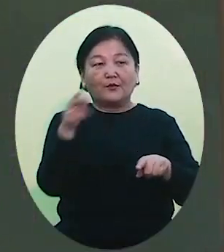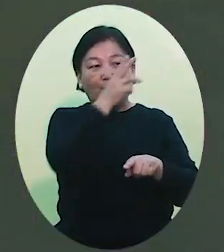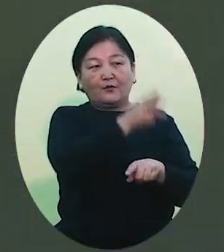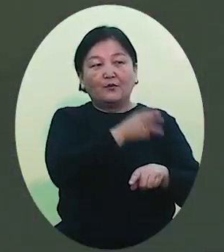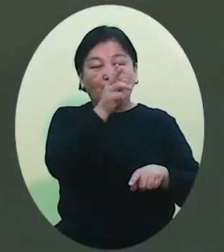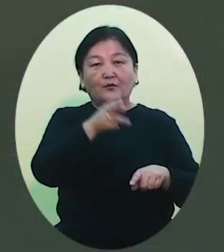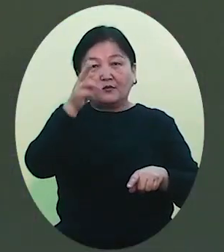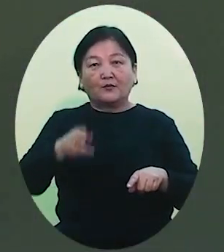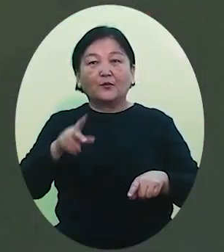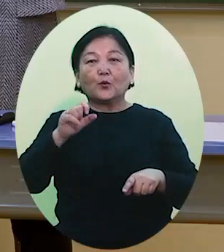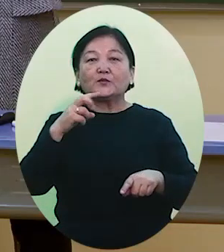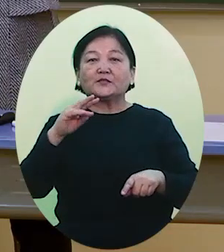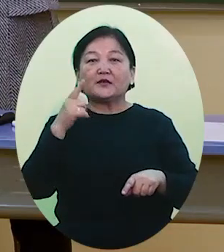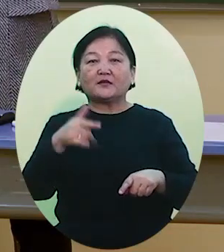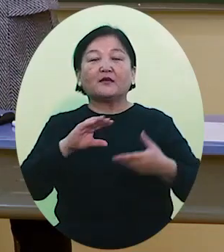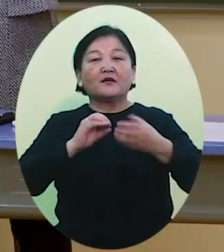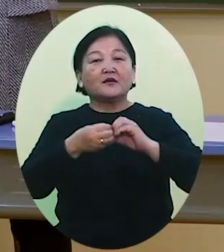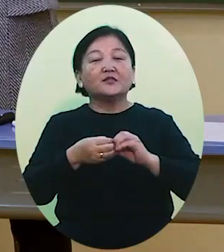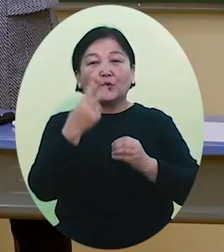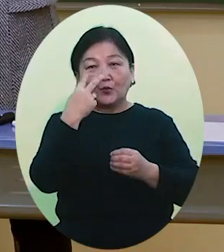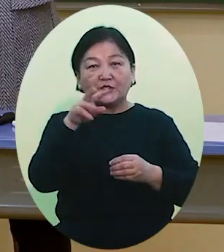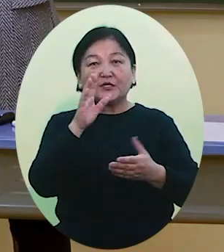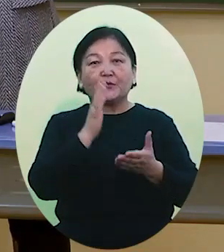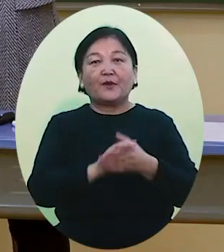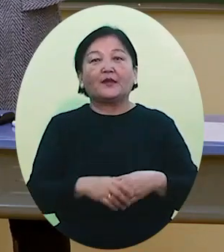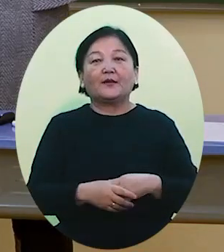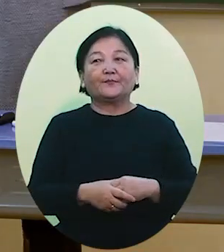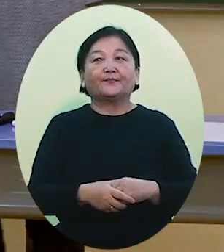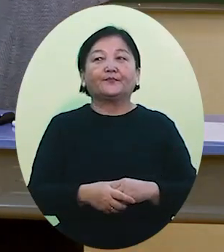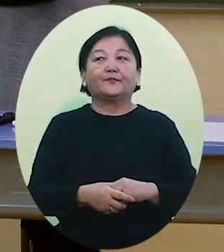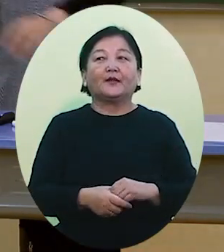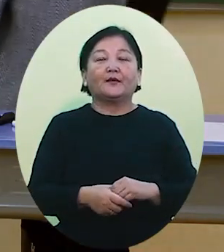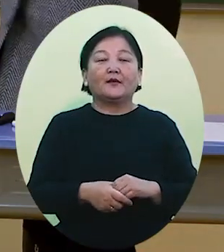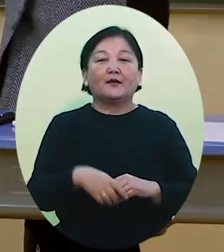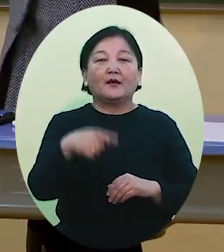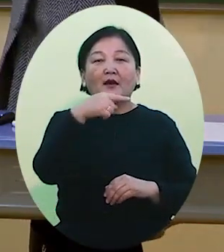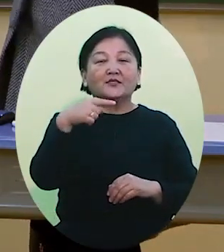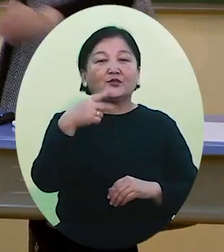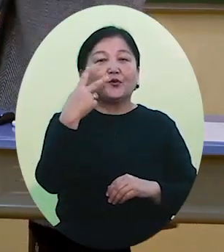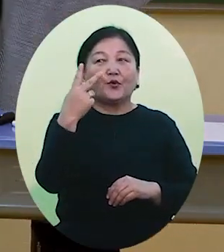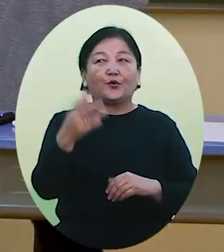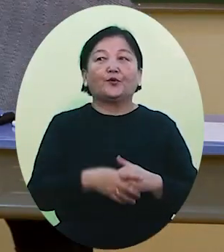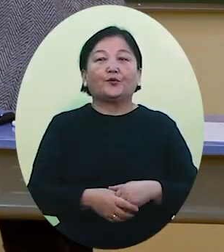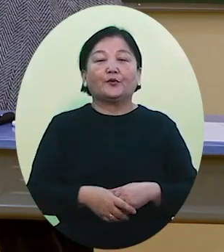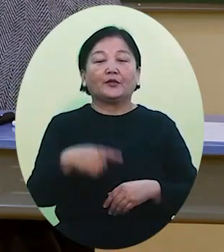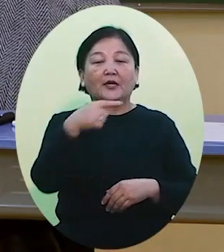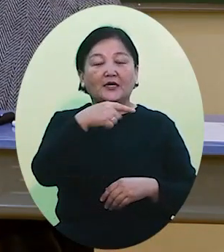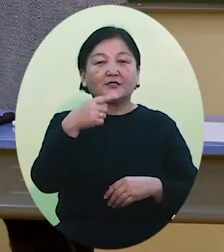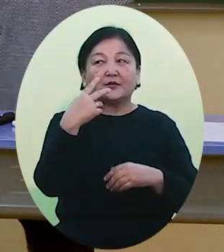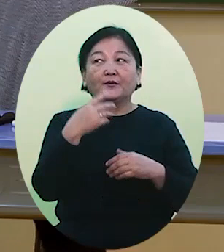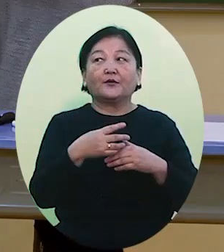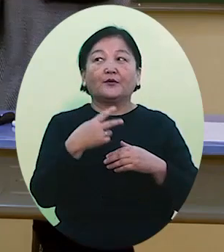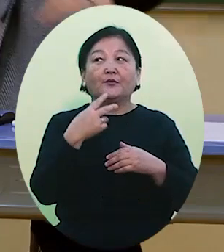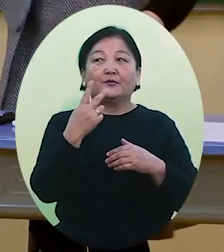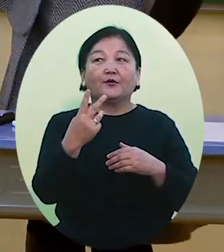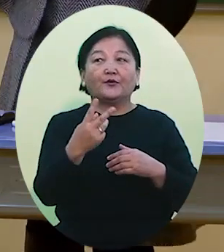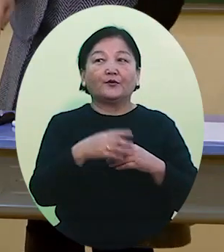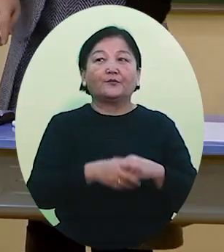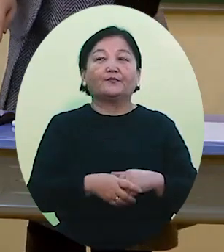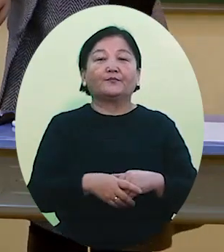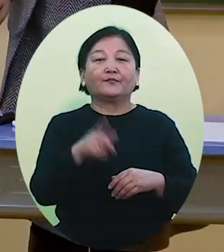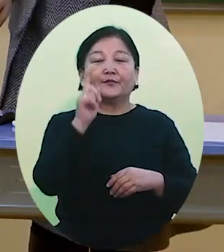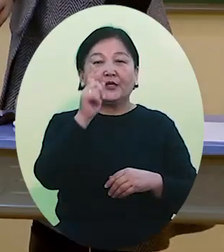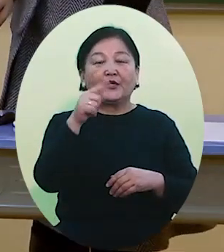тэнцүү. Хасх 1-ийг орлуулахад хасх 1-тэй тэнцүү. Тэгийг орлуулахаар тэг,